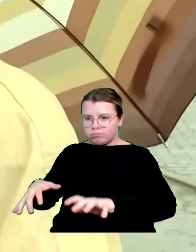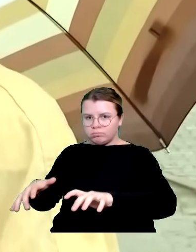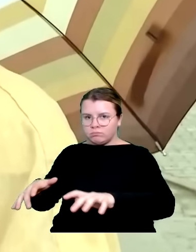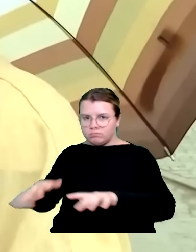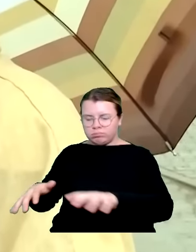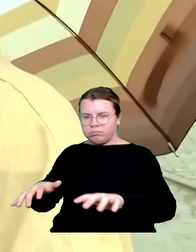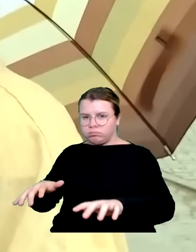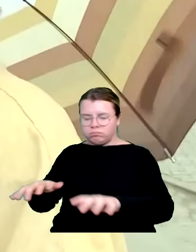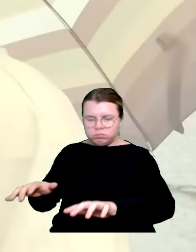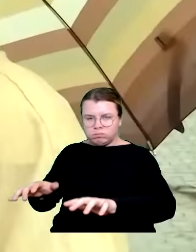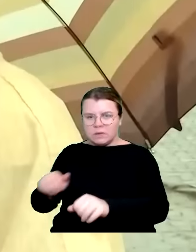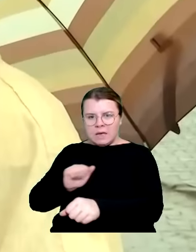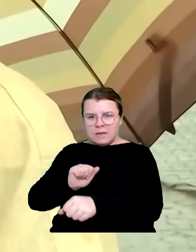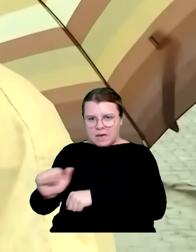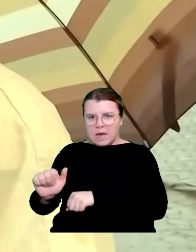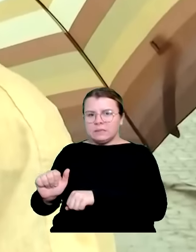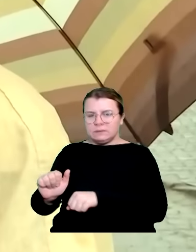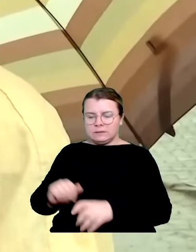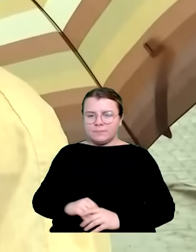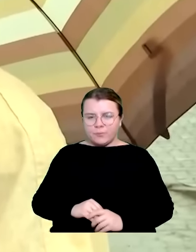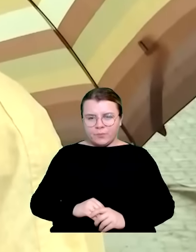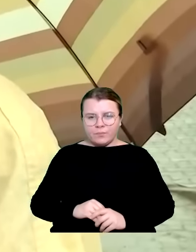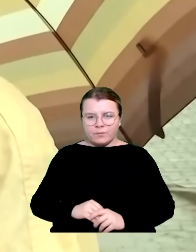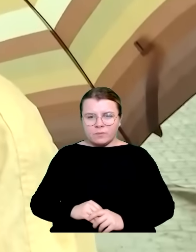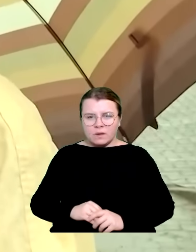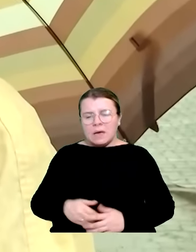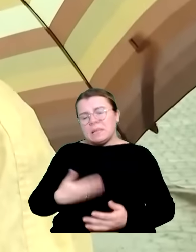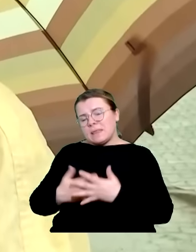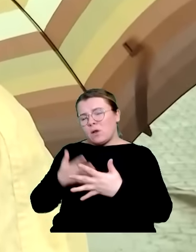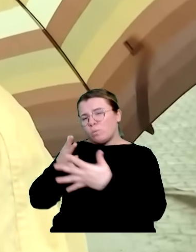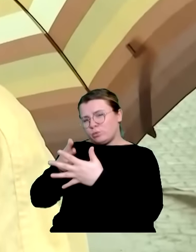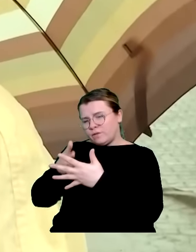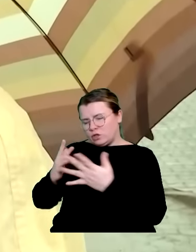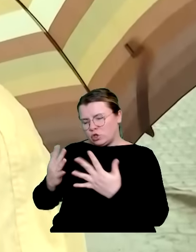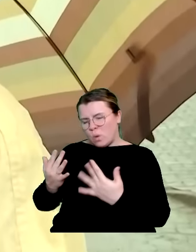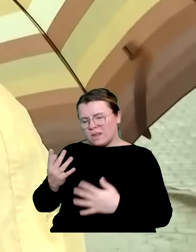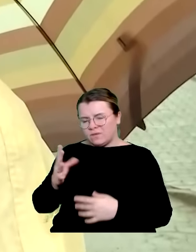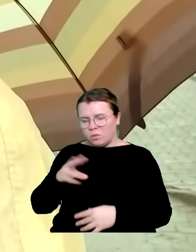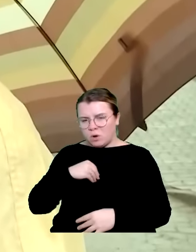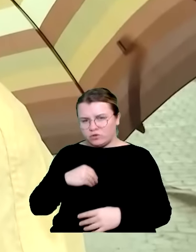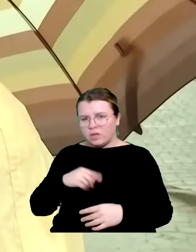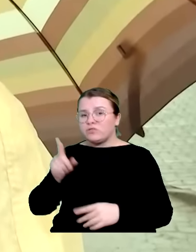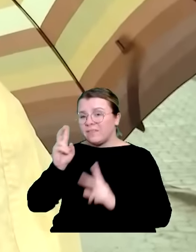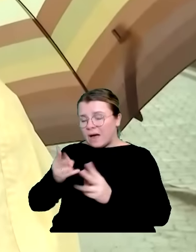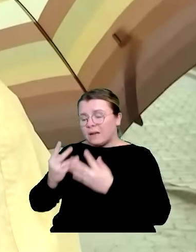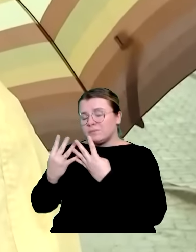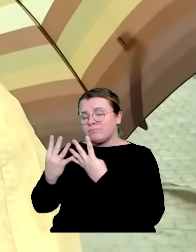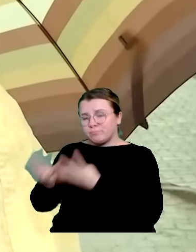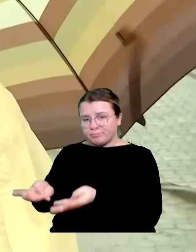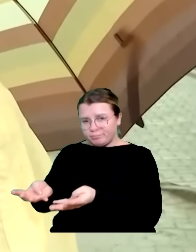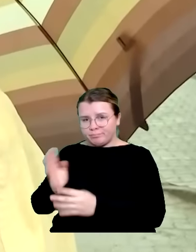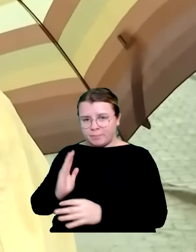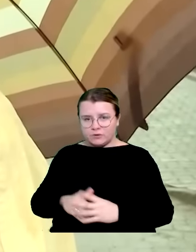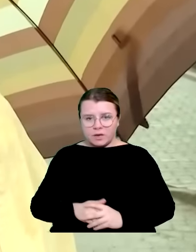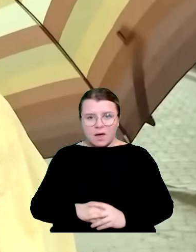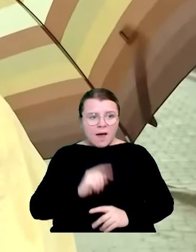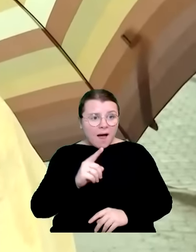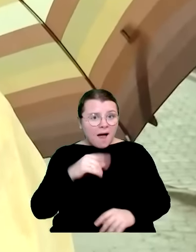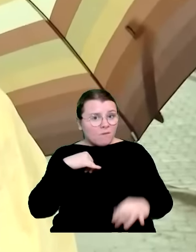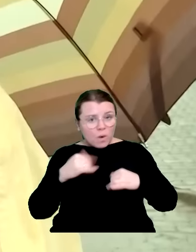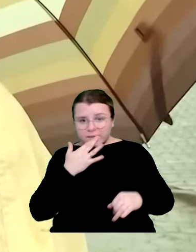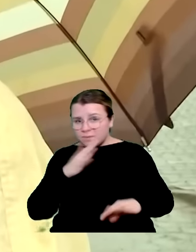się jakby już tam zachodziły. Raczej to było do przewidzenia, że tama runie. No właśnie, ale władze zapewniały, że nie ma obaw.